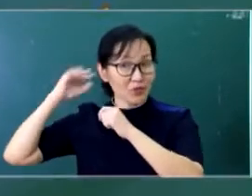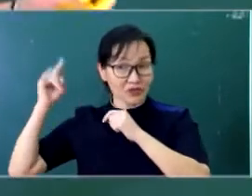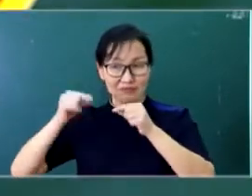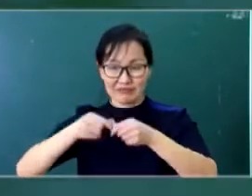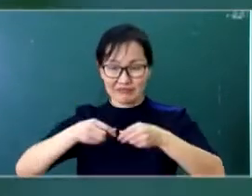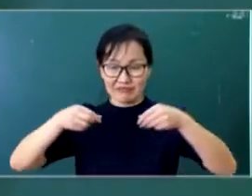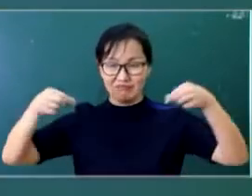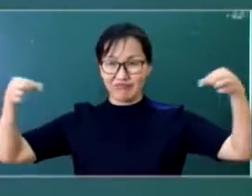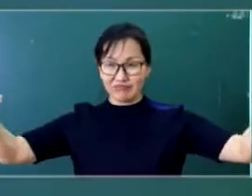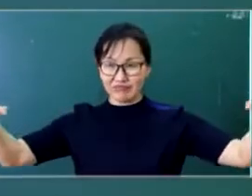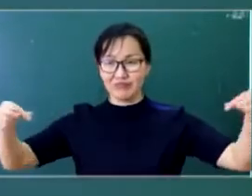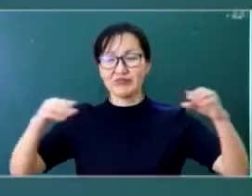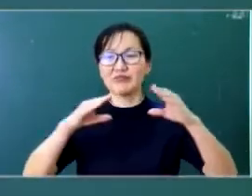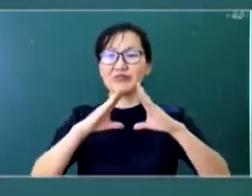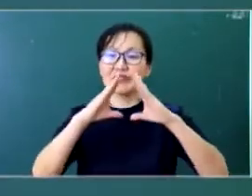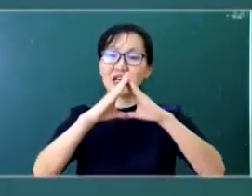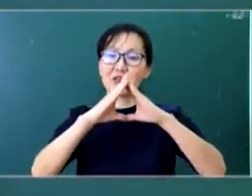За, энэ туузаар багш нь дүрс бүтээе.